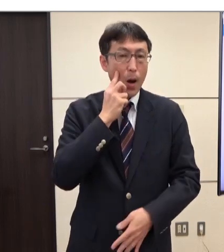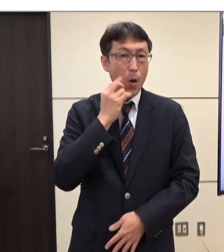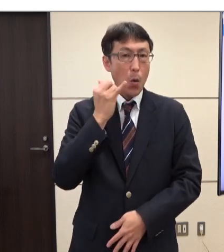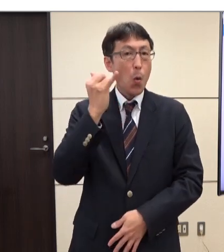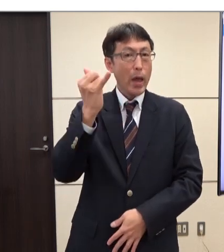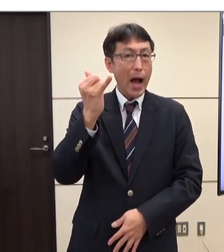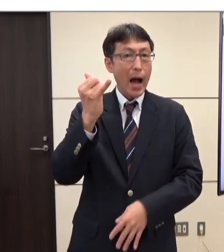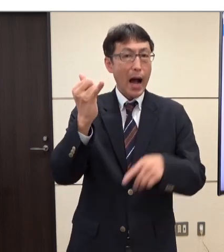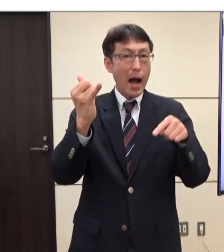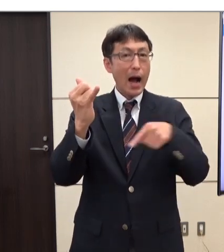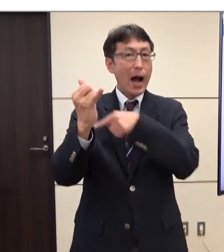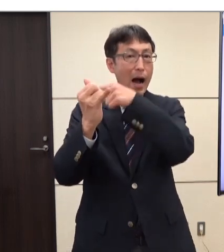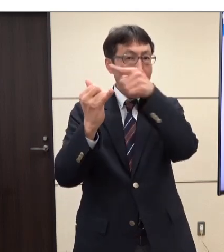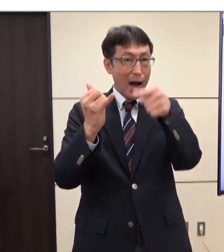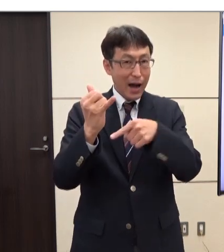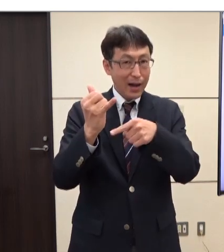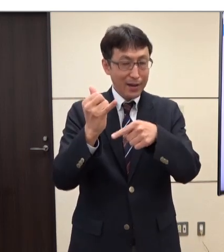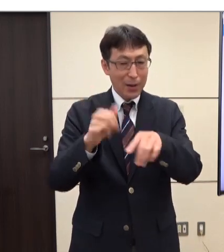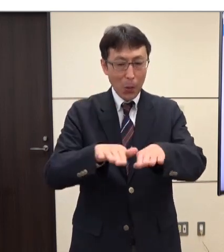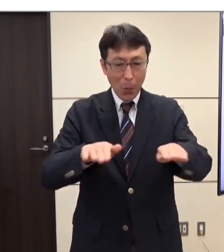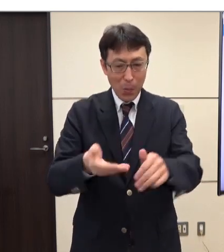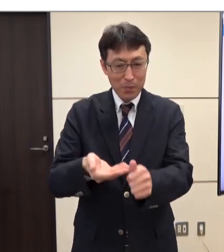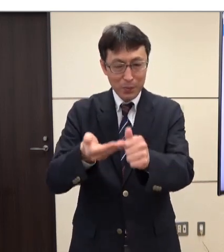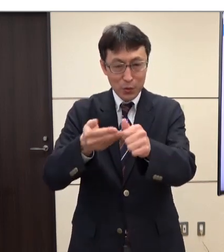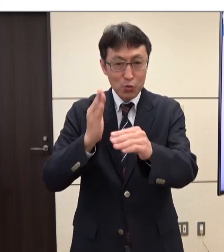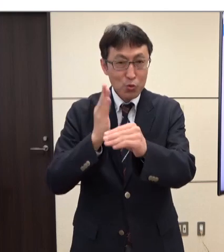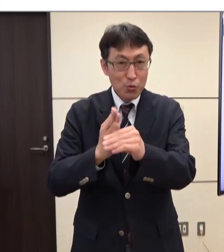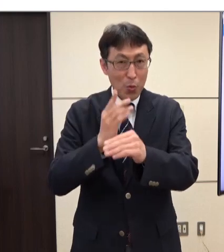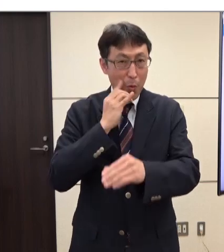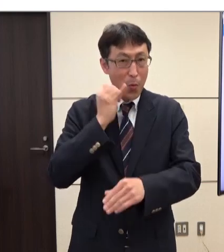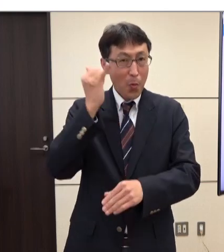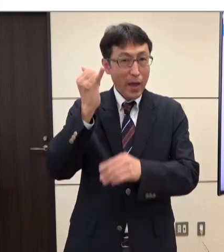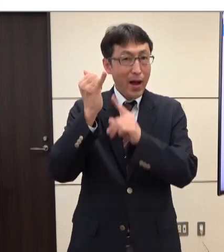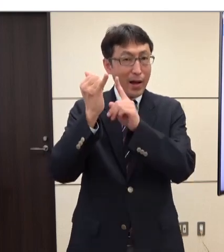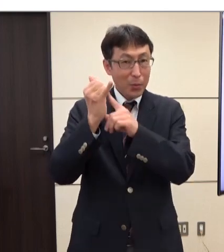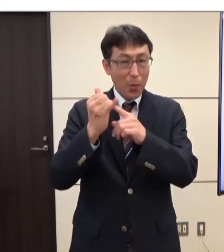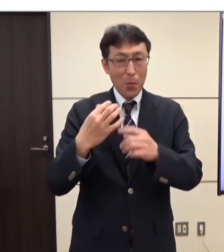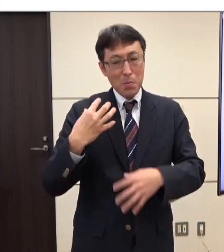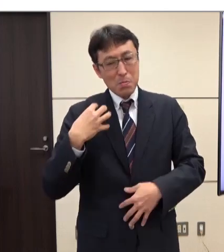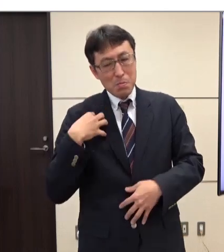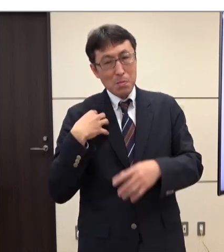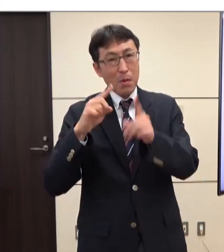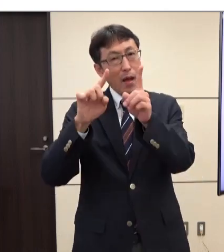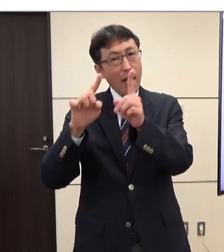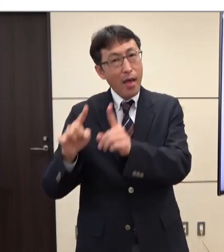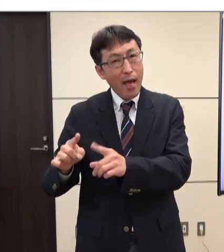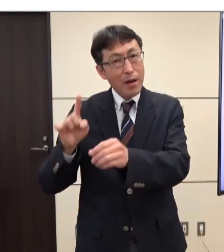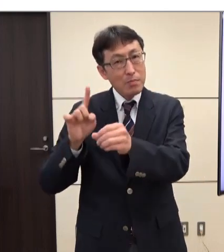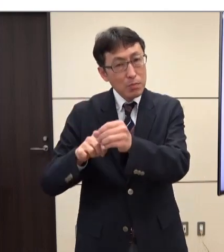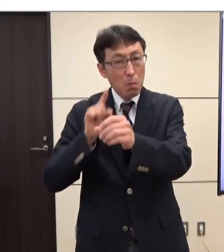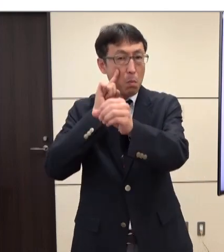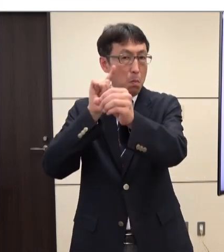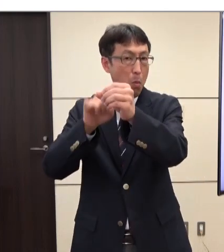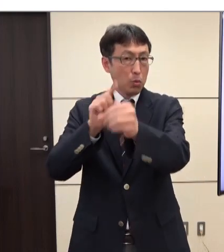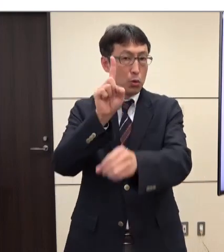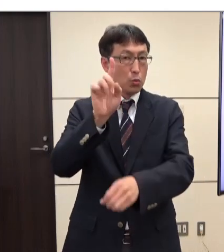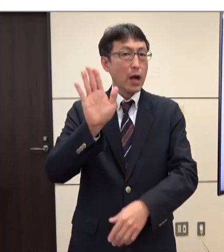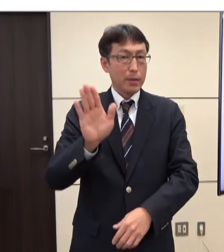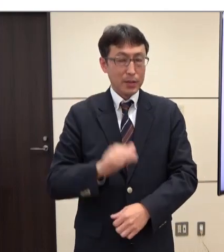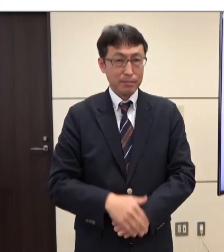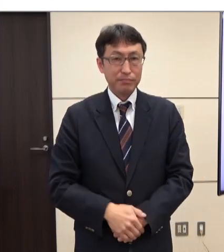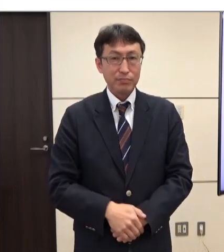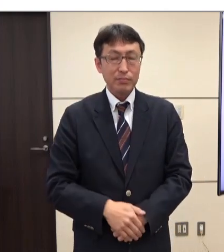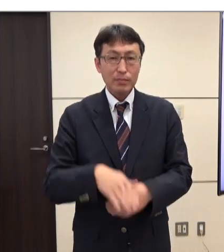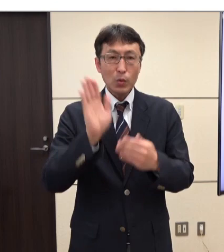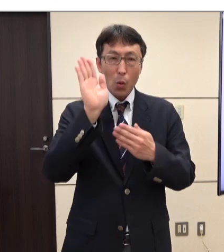減も図っておりますので、その点はご承知をいただければというふうに思います。そして今後福島市では